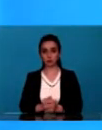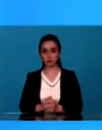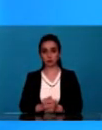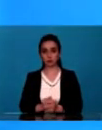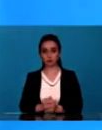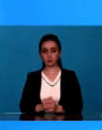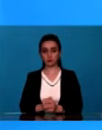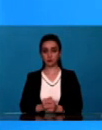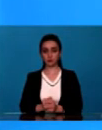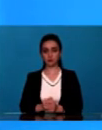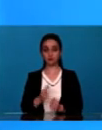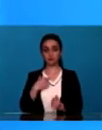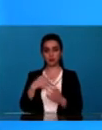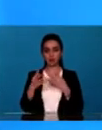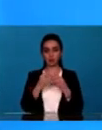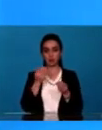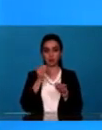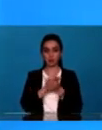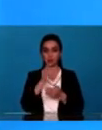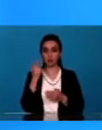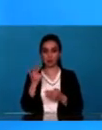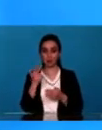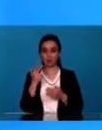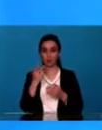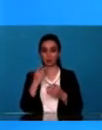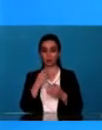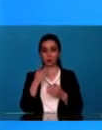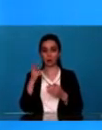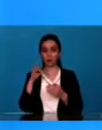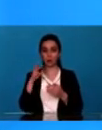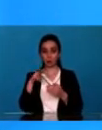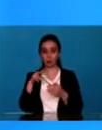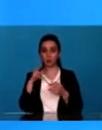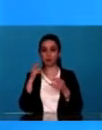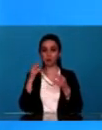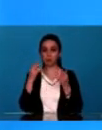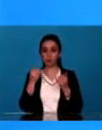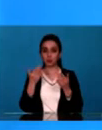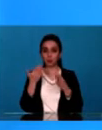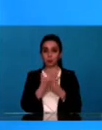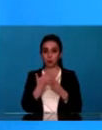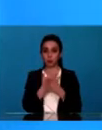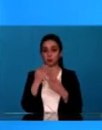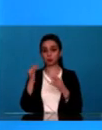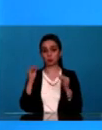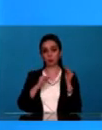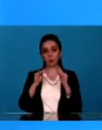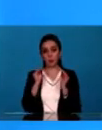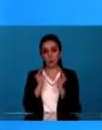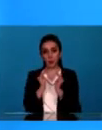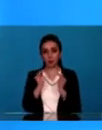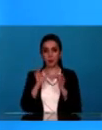Так, мы с вами познакомились сегодня с тремя компонентами. Теперь давайте попробуем с помощью них создать